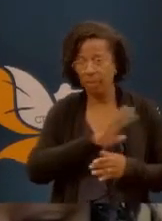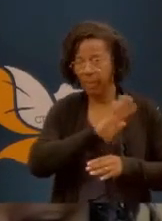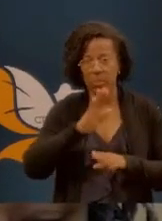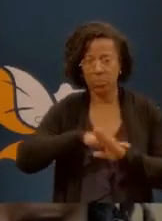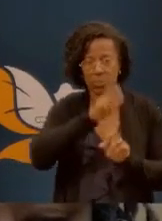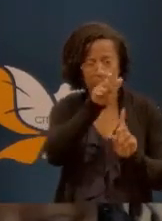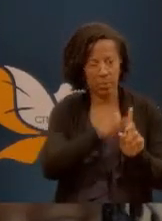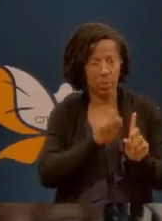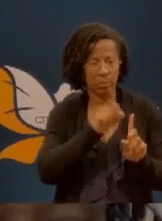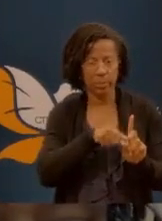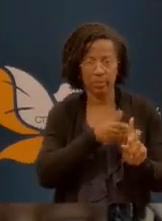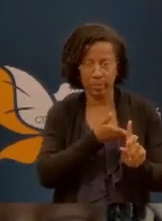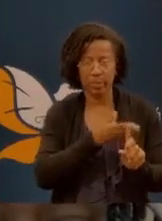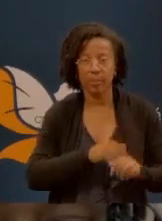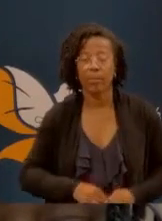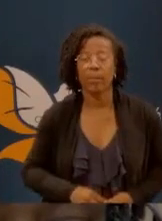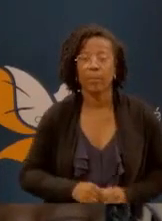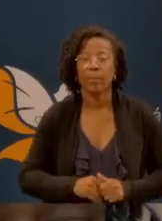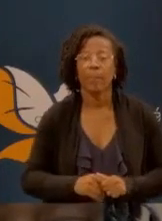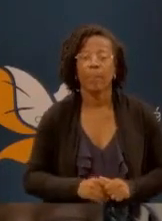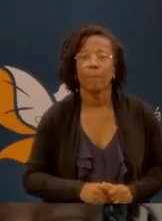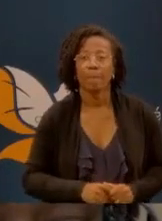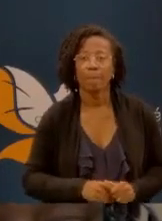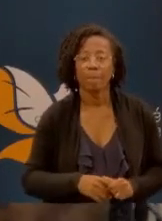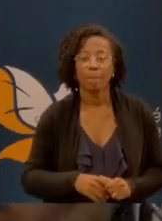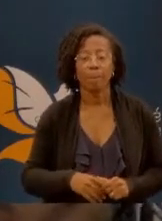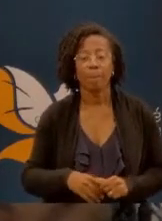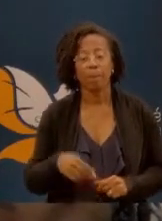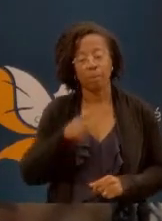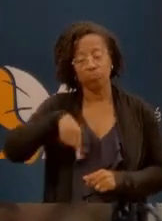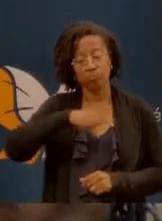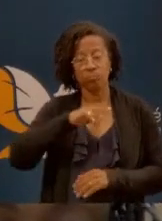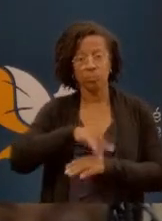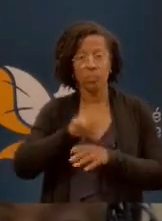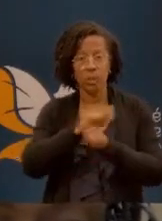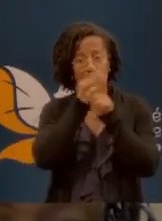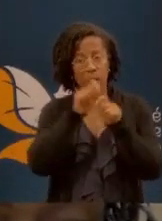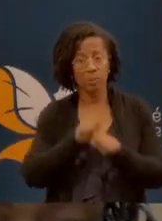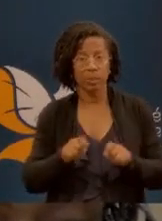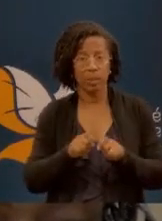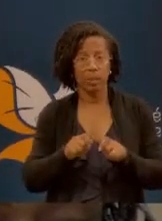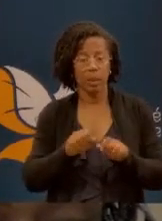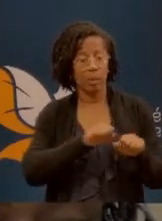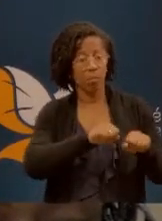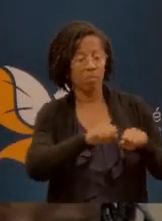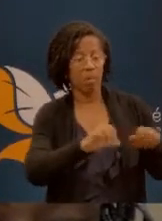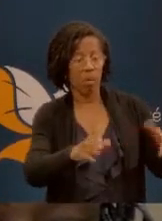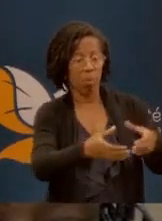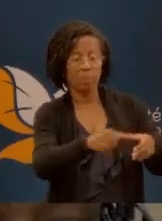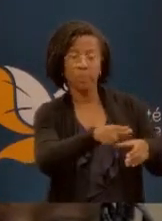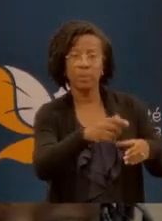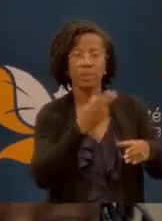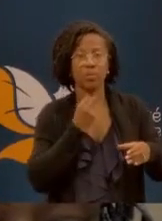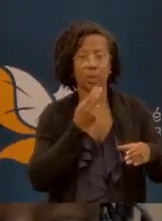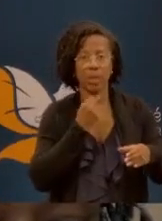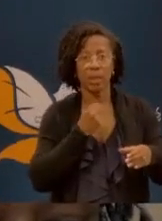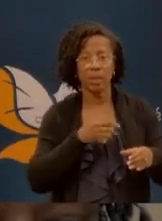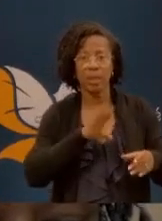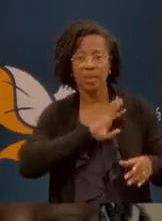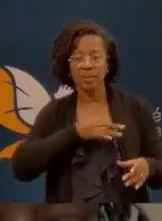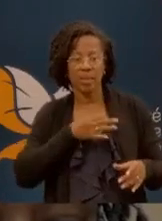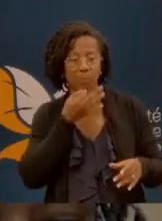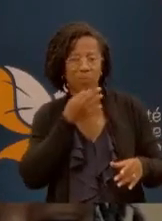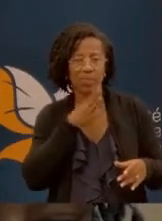individus. Nous, à notre niveau, nous avons respecté le mouvement de citoyens, nous n'avons pas essayé de faire la récupération. Mais